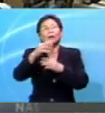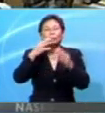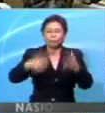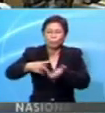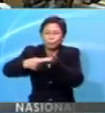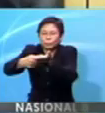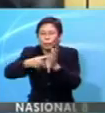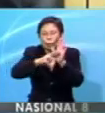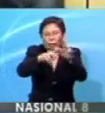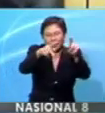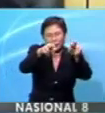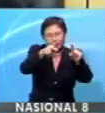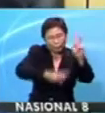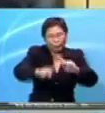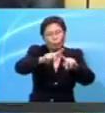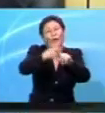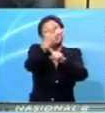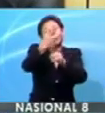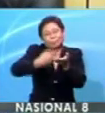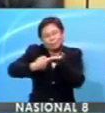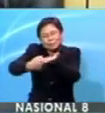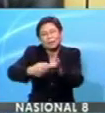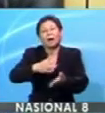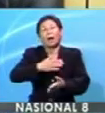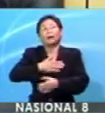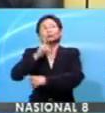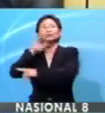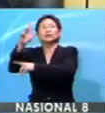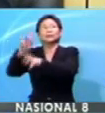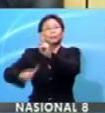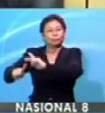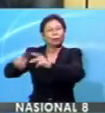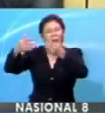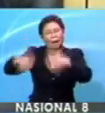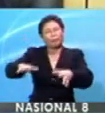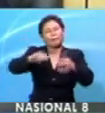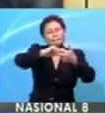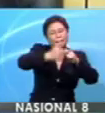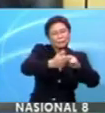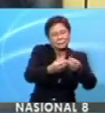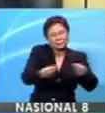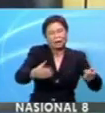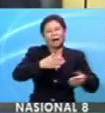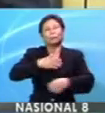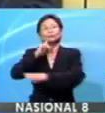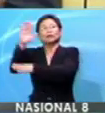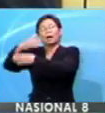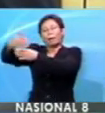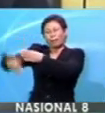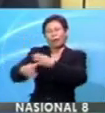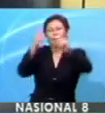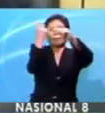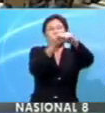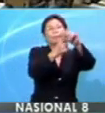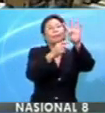penduduk pada Mac 2014 bagi mendapatkan aku janji penduduk setelah isu tanah dan aku janji selesai barulah pembinaan